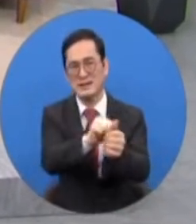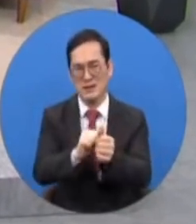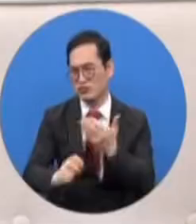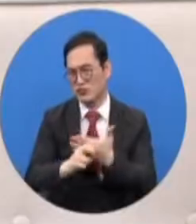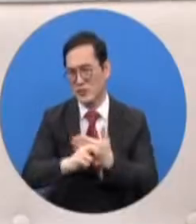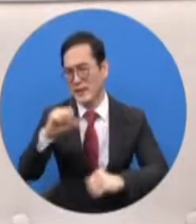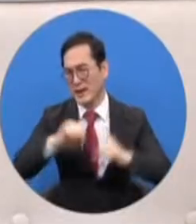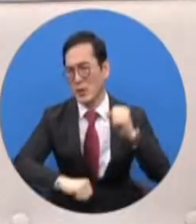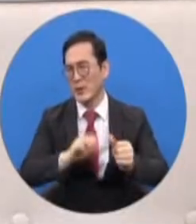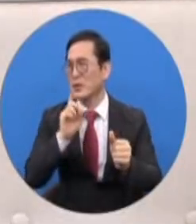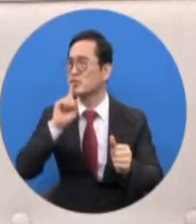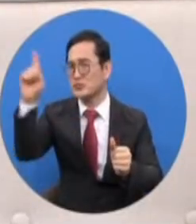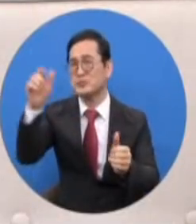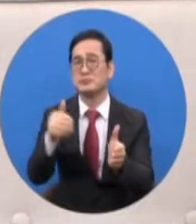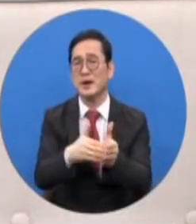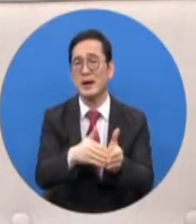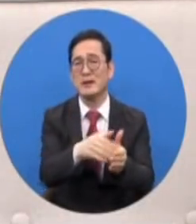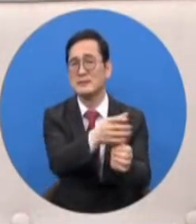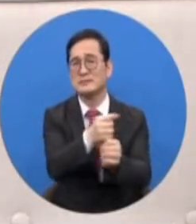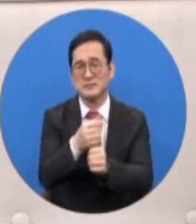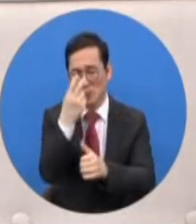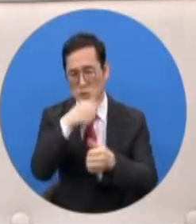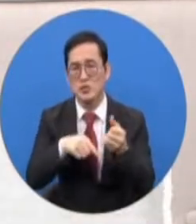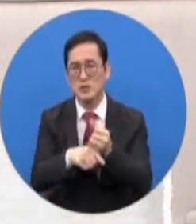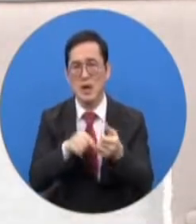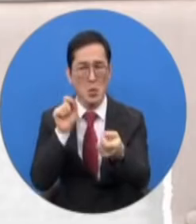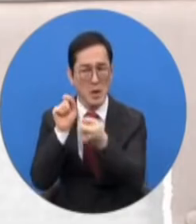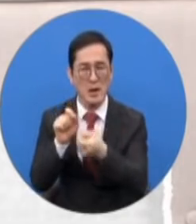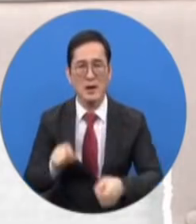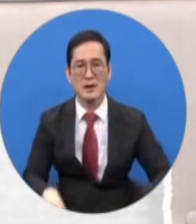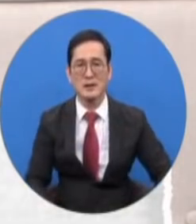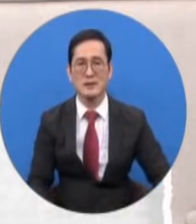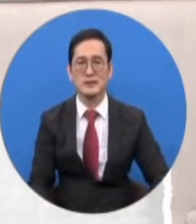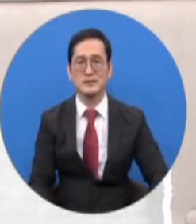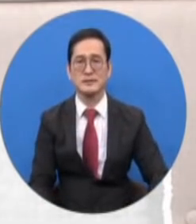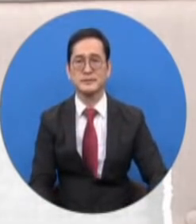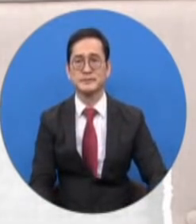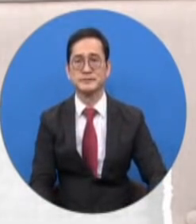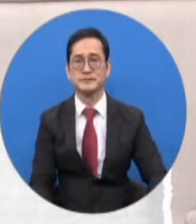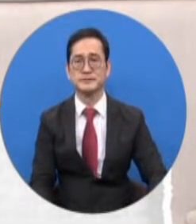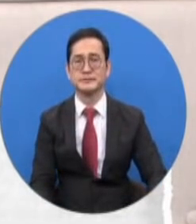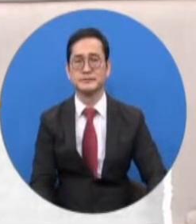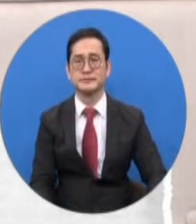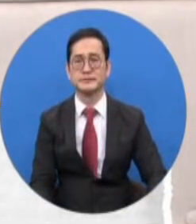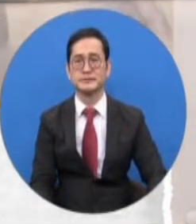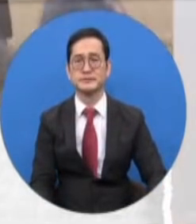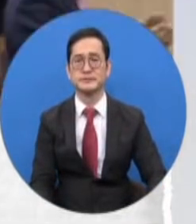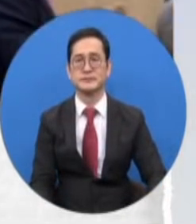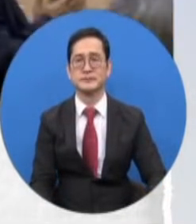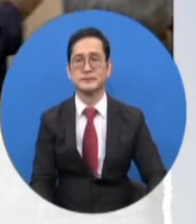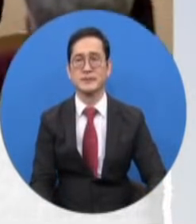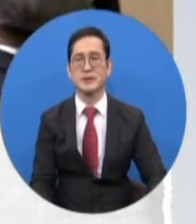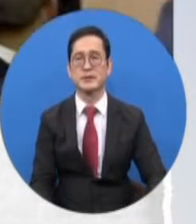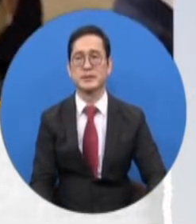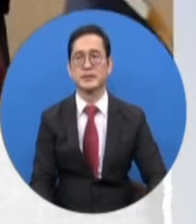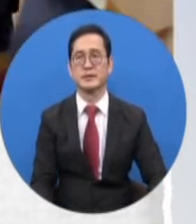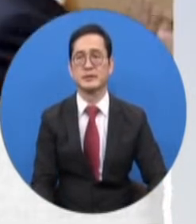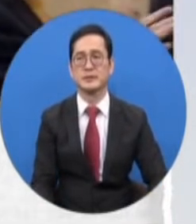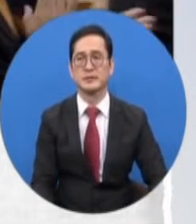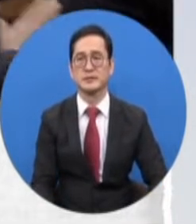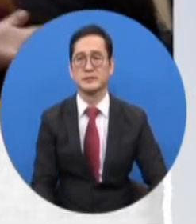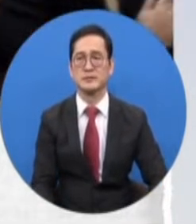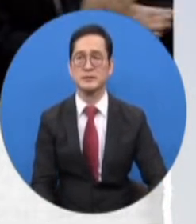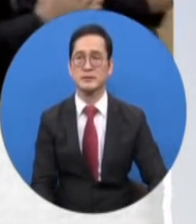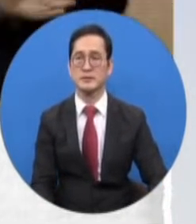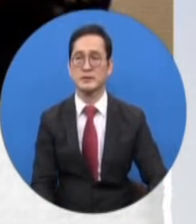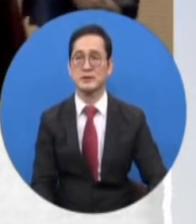순간부터는 헌법기관들이 고발돼 수사를 앞둔 상황, 즉 법적으로 문제가 해결되어가는 양상을 띠는 것 같아서